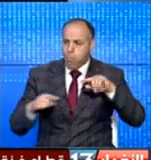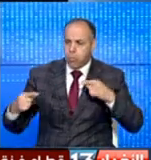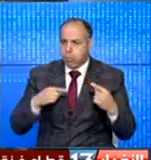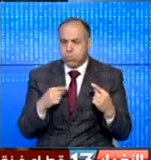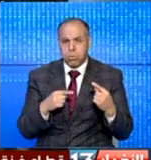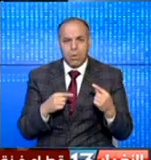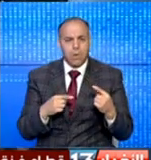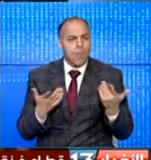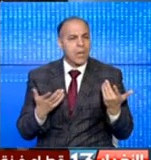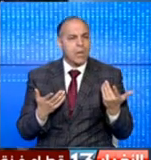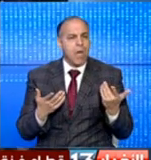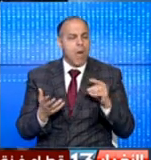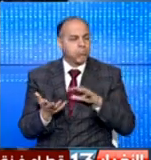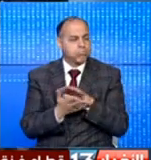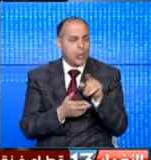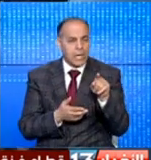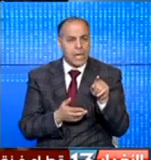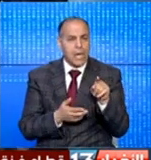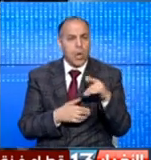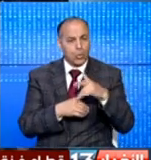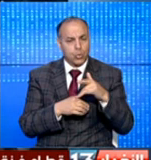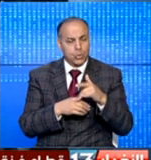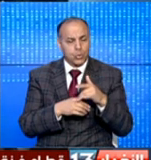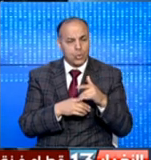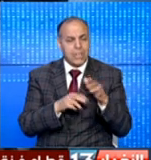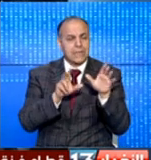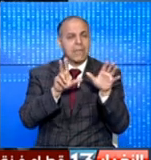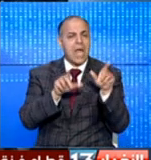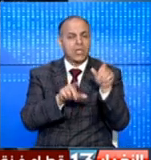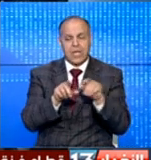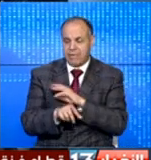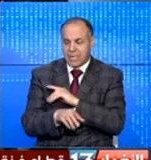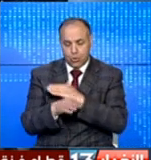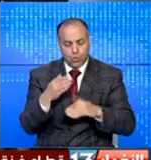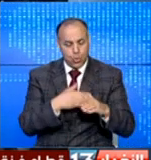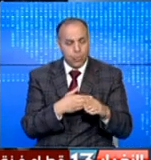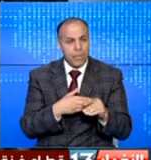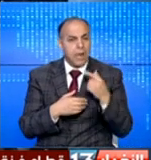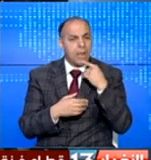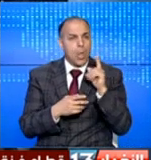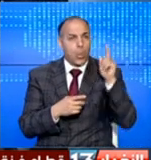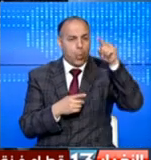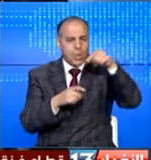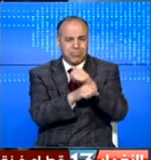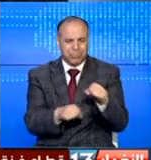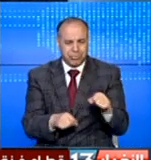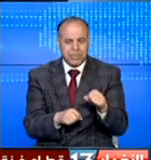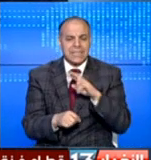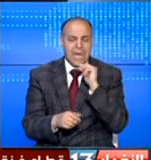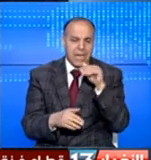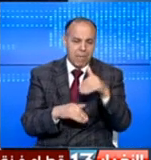بين الجانبين أدت أحداثها إلى إصابة 8 فلسطينيين بجروح إثر سقوط شظايا صاروخ